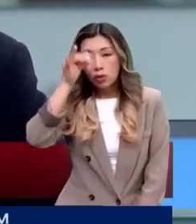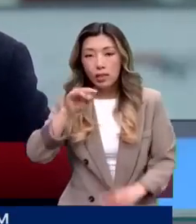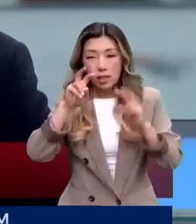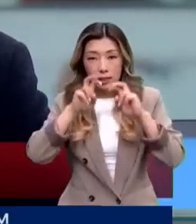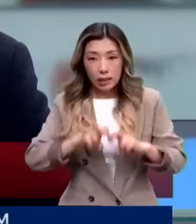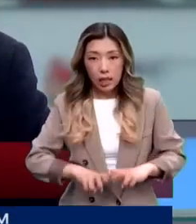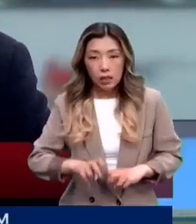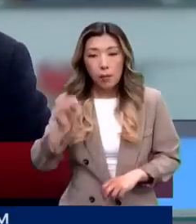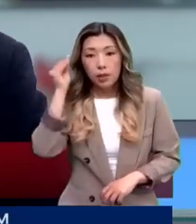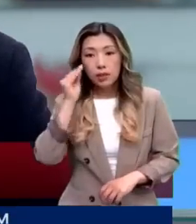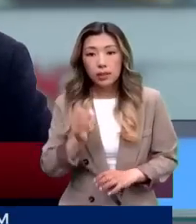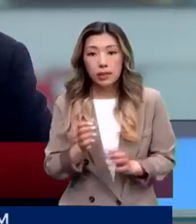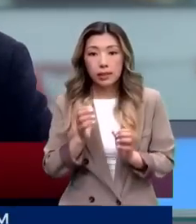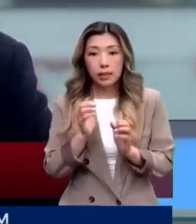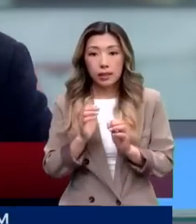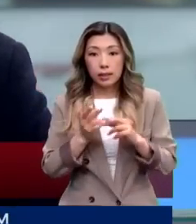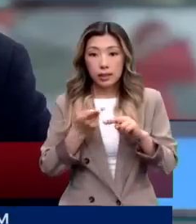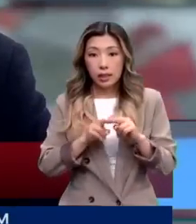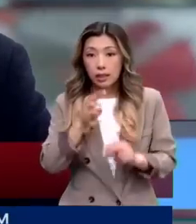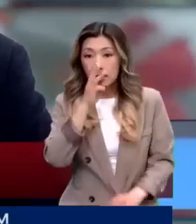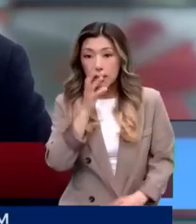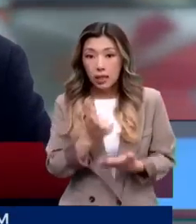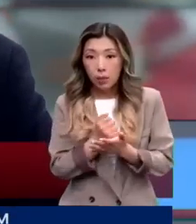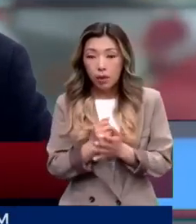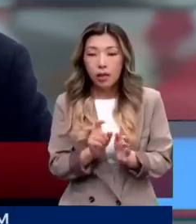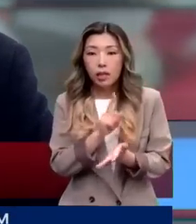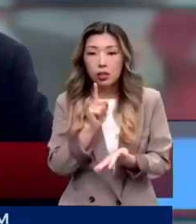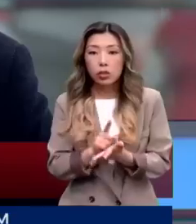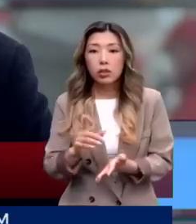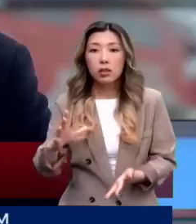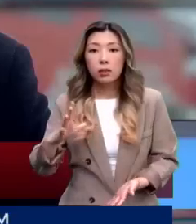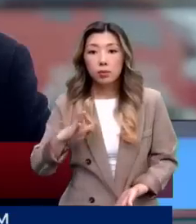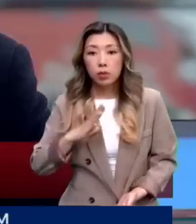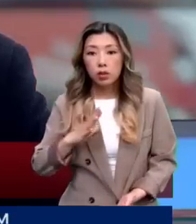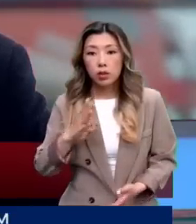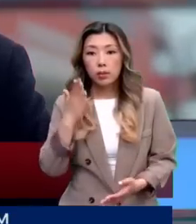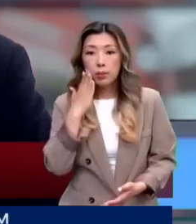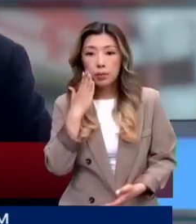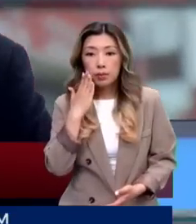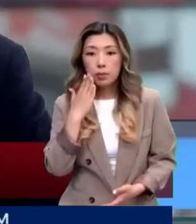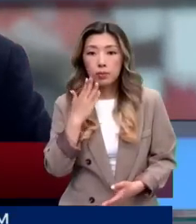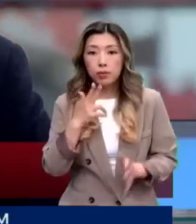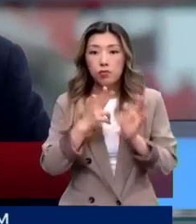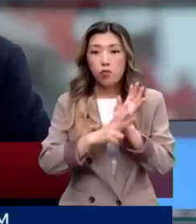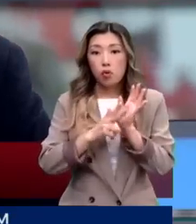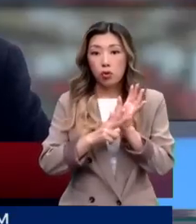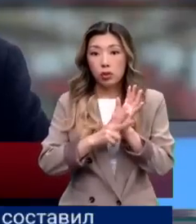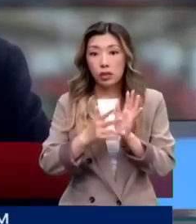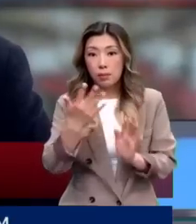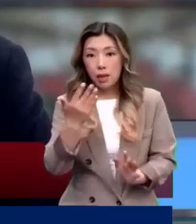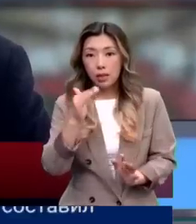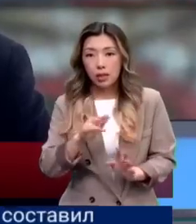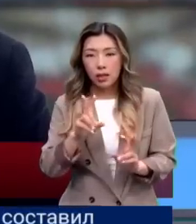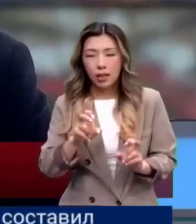что минимальная зарплата должна быть где-то в районе 85 тысяч тенге. Это